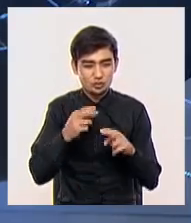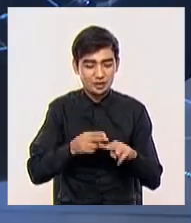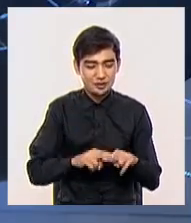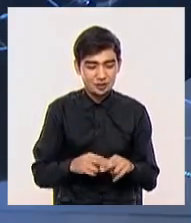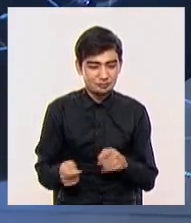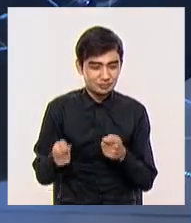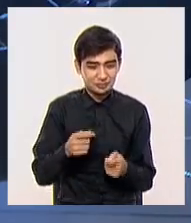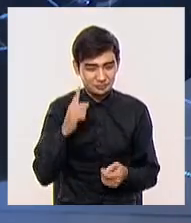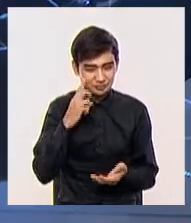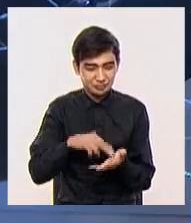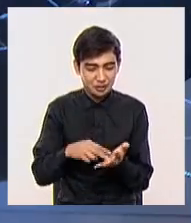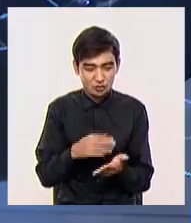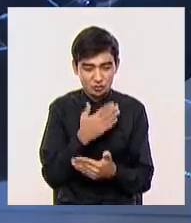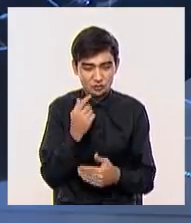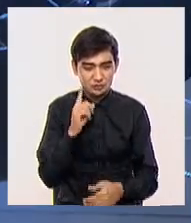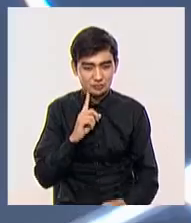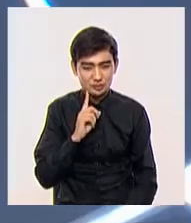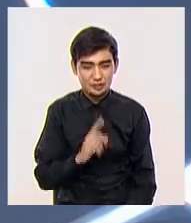әзірге қарастырылмайтынын мәлімдеді.